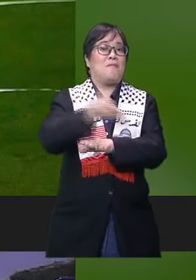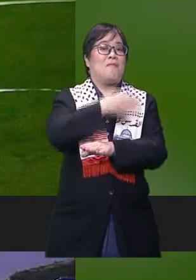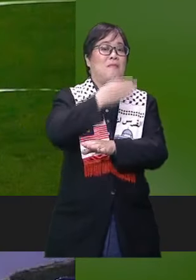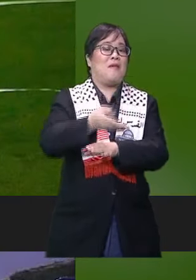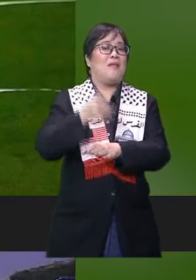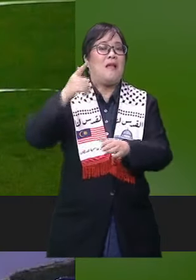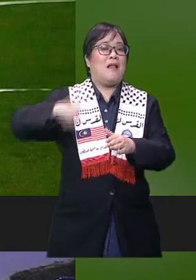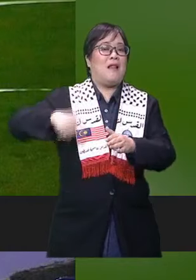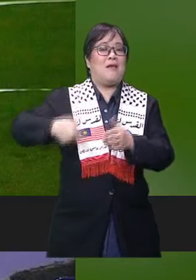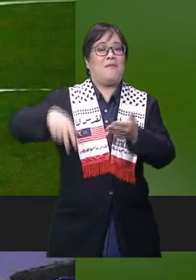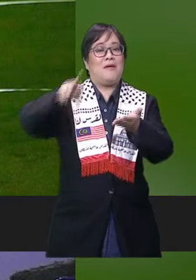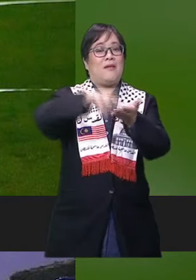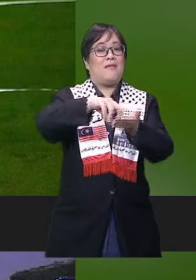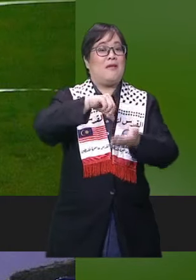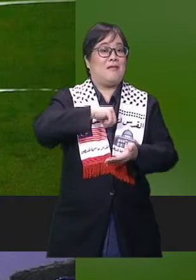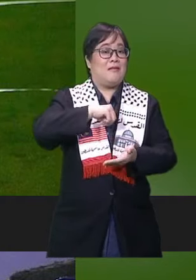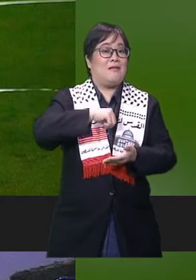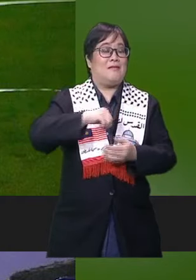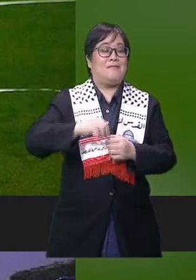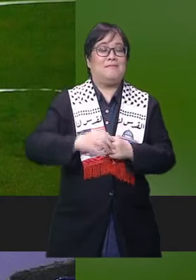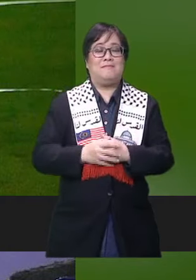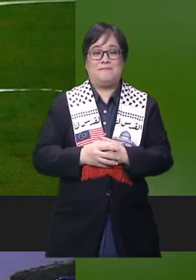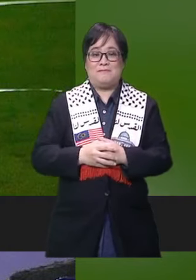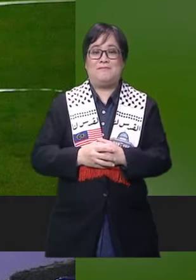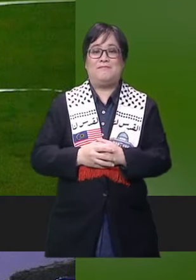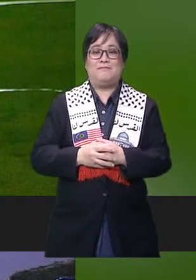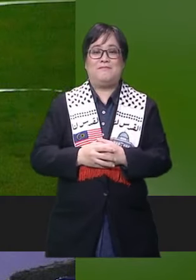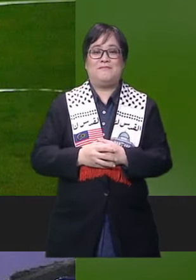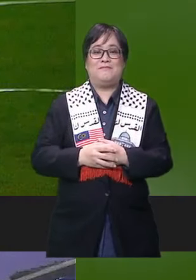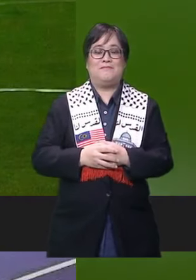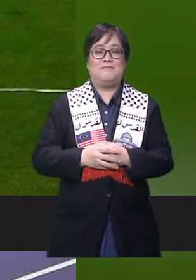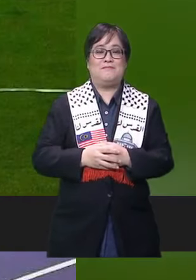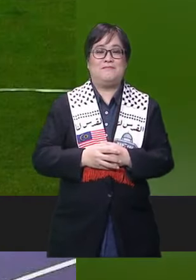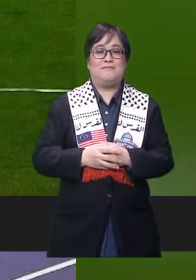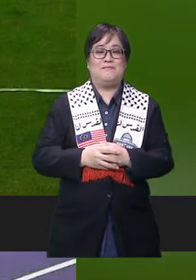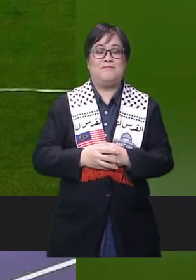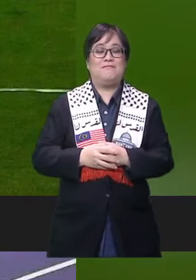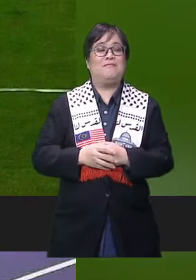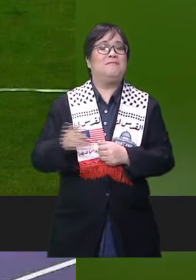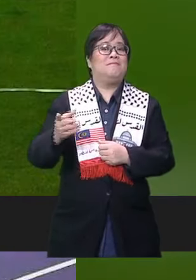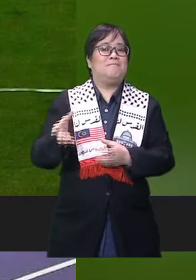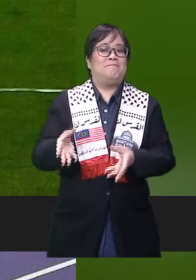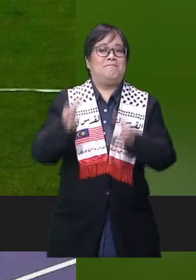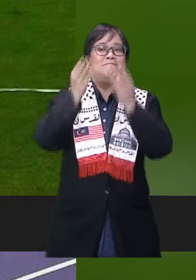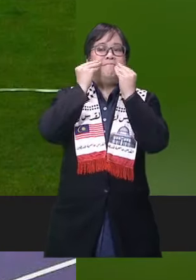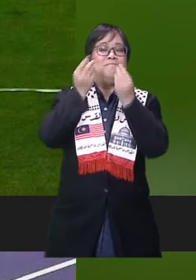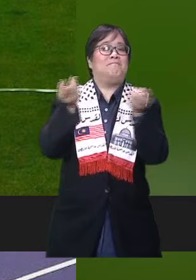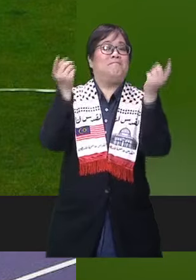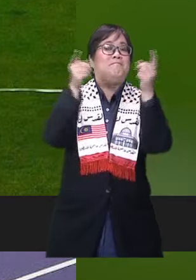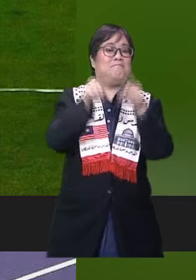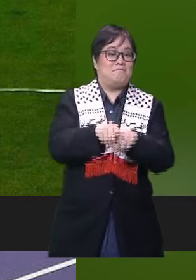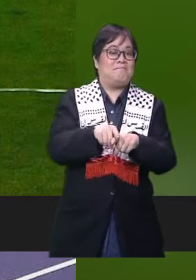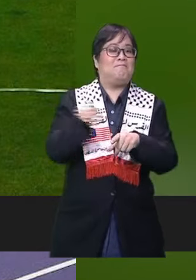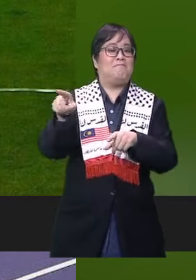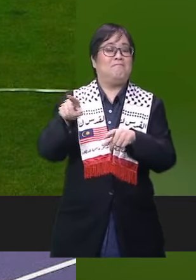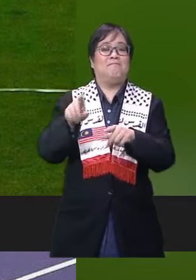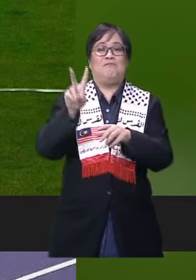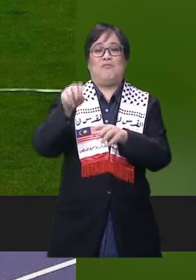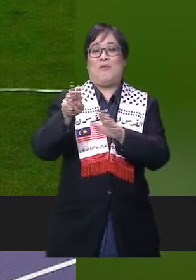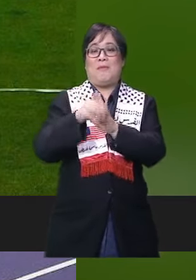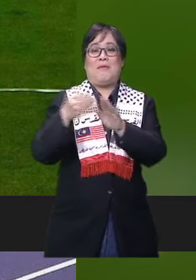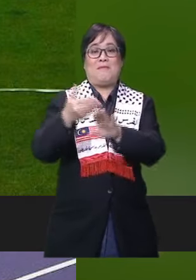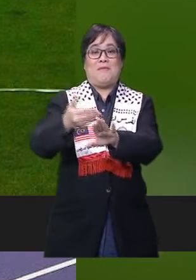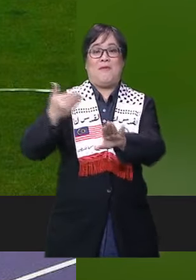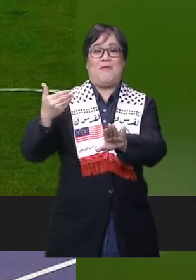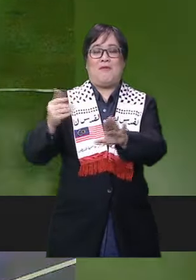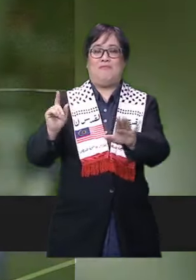gara-gara lewat ke bilik panggilan pada Sukan Paralimpik Tokyo 2020. Mengambil iktibar daripada insiden itu, beliau hadir 20 minit lebih